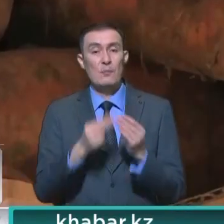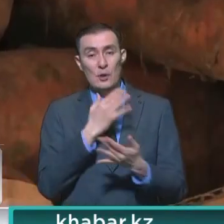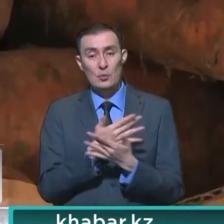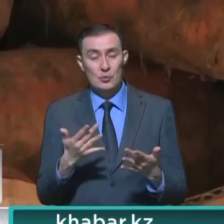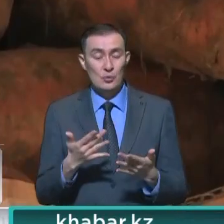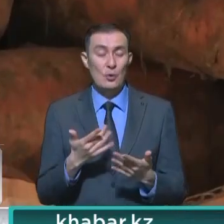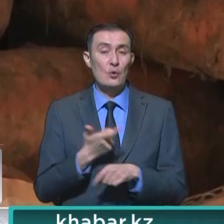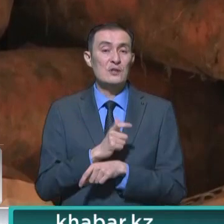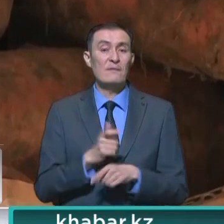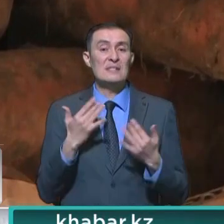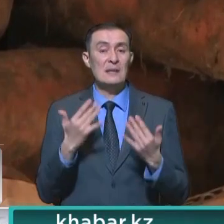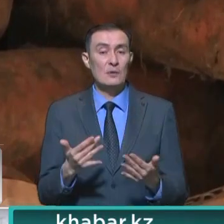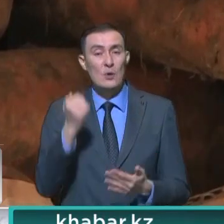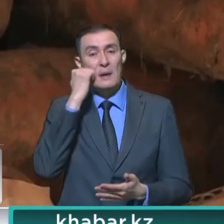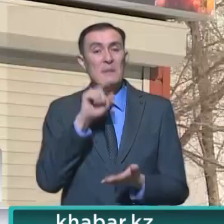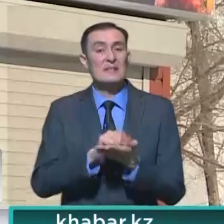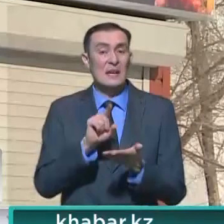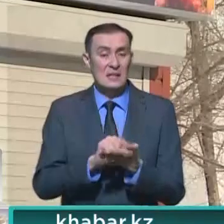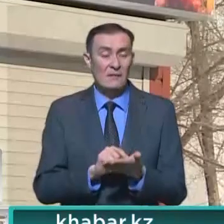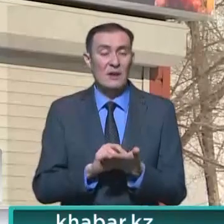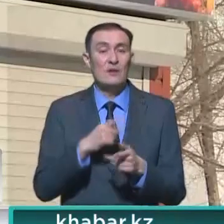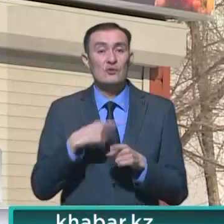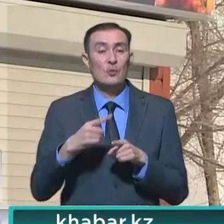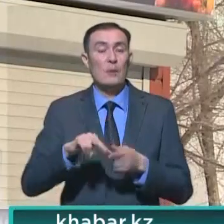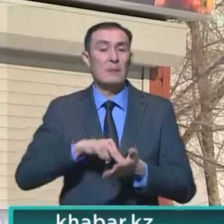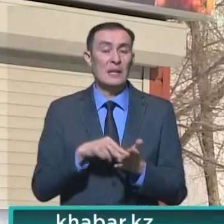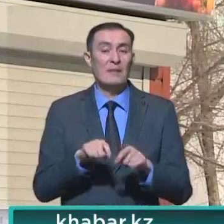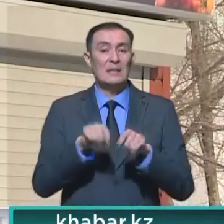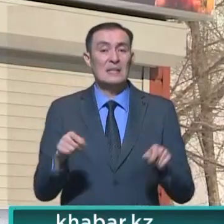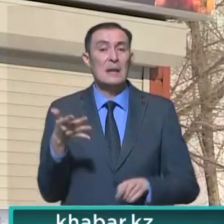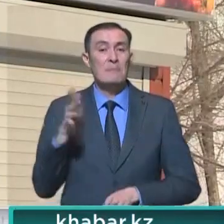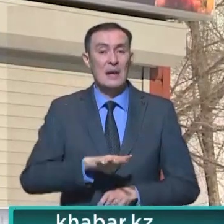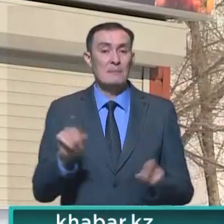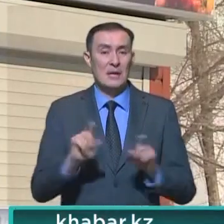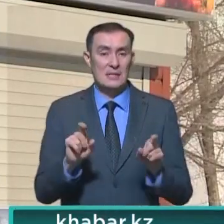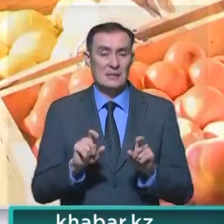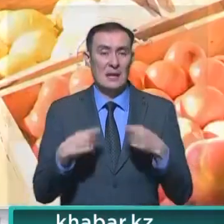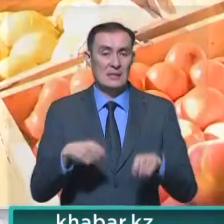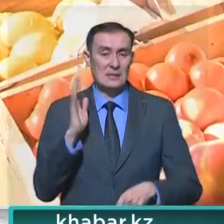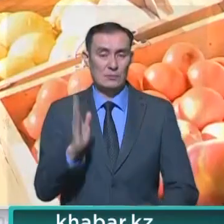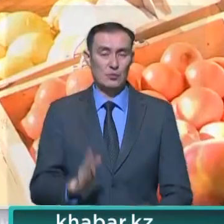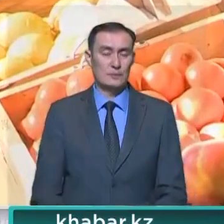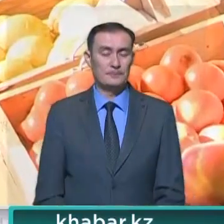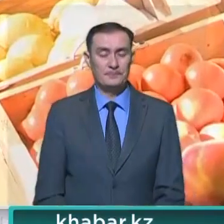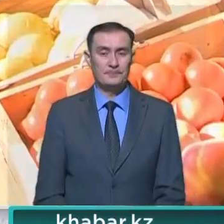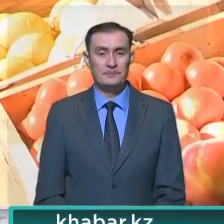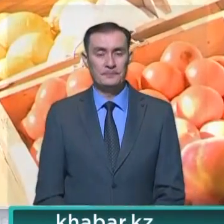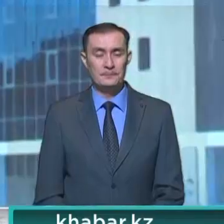Она особенно востребована у пенсионеров. В ближайших планах открыть 5 точек реализации.